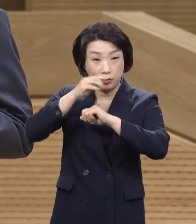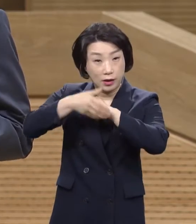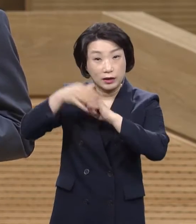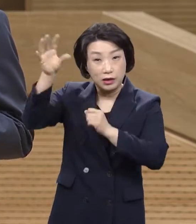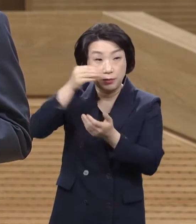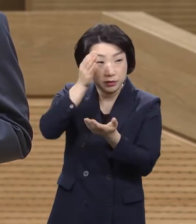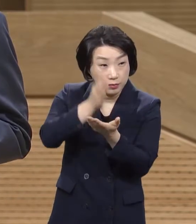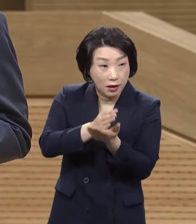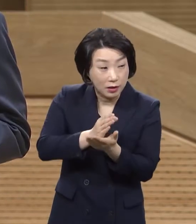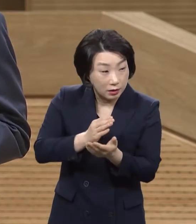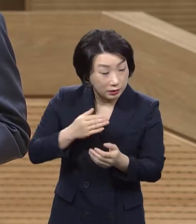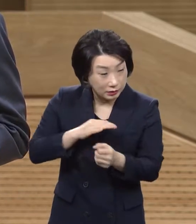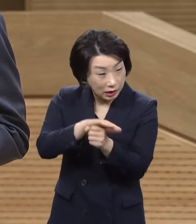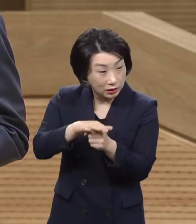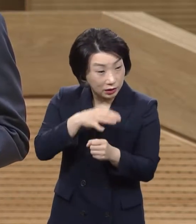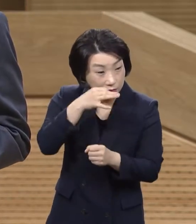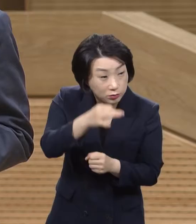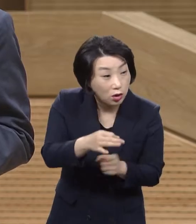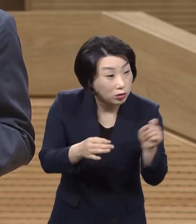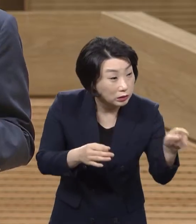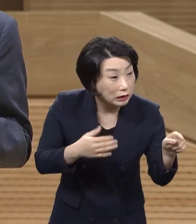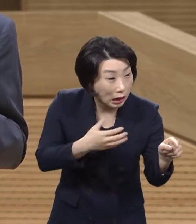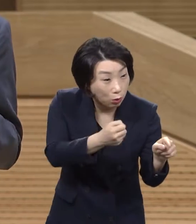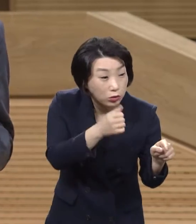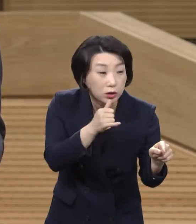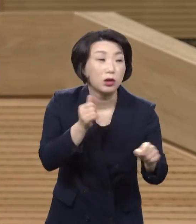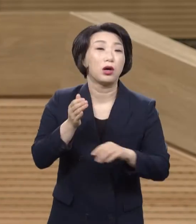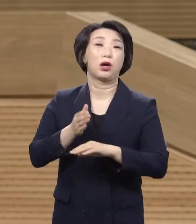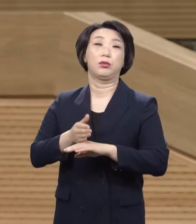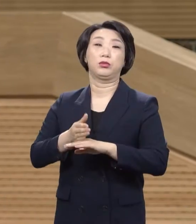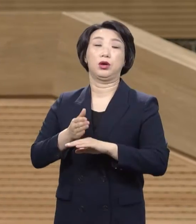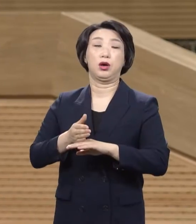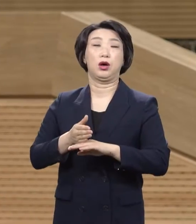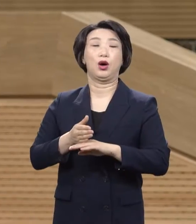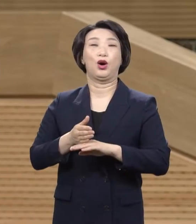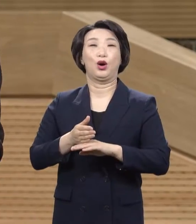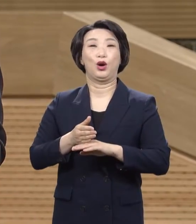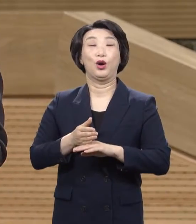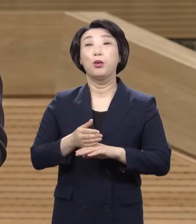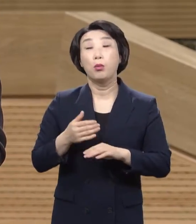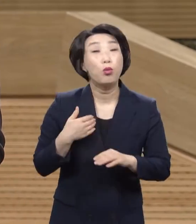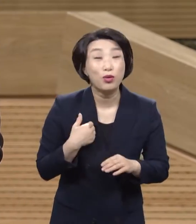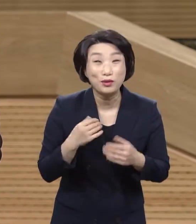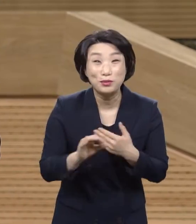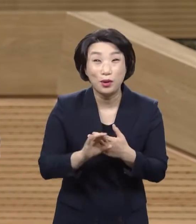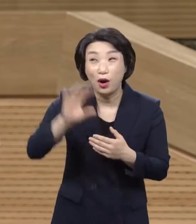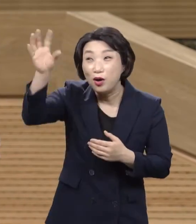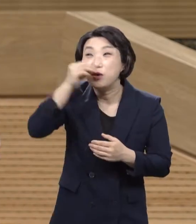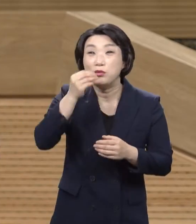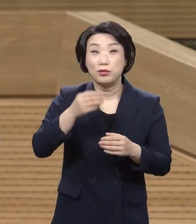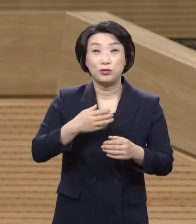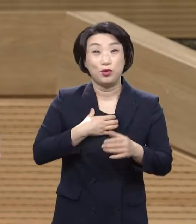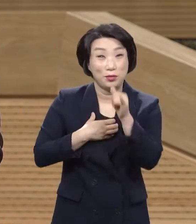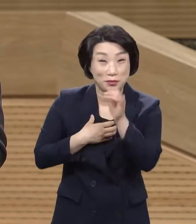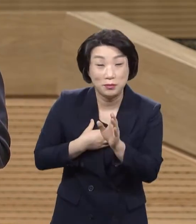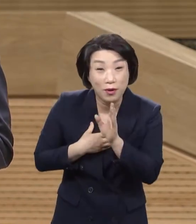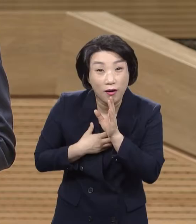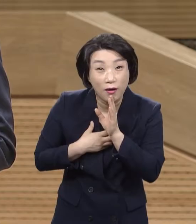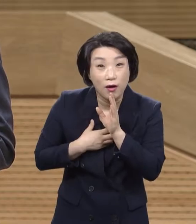이 사랑의 음성을 들었더니 참 감사하다. 몰랐으면 먹을 수 있었을